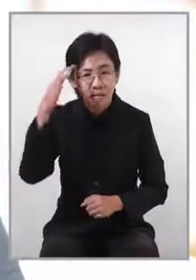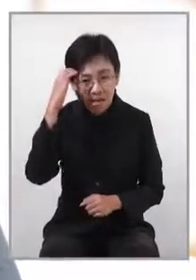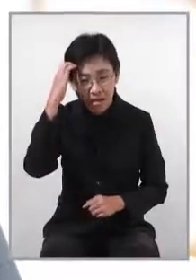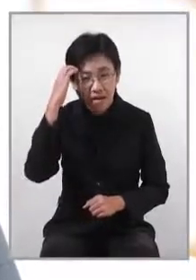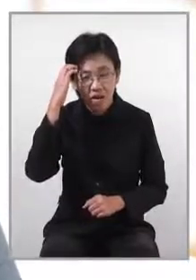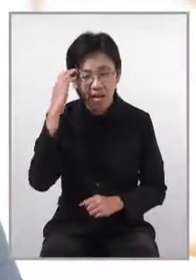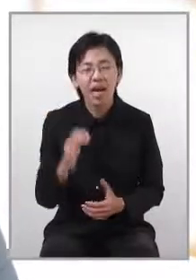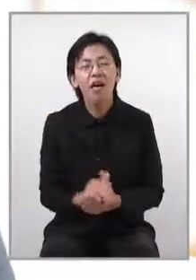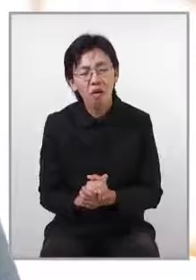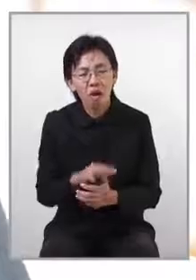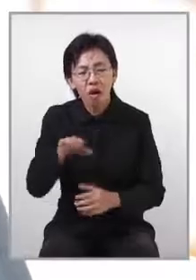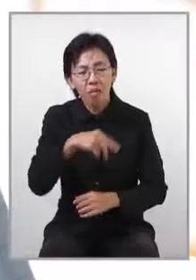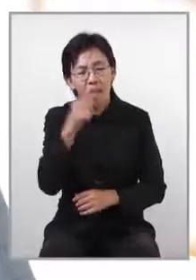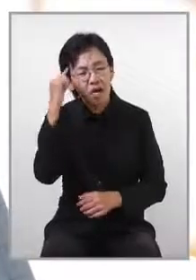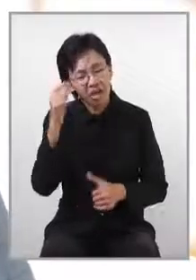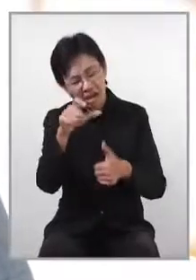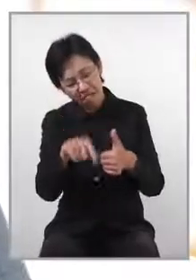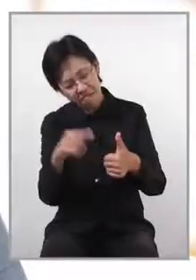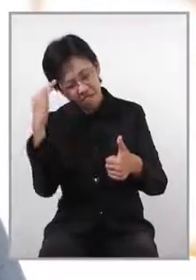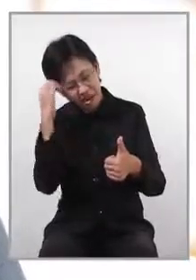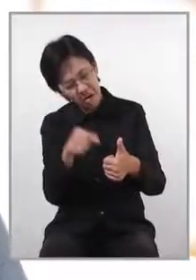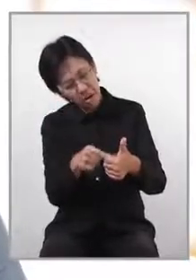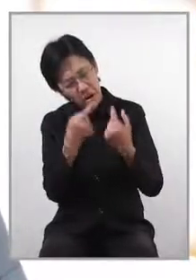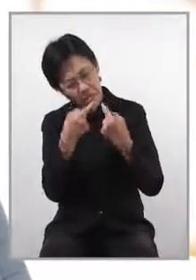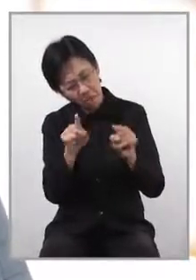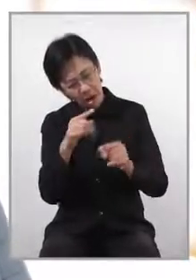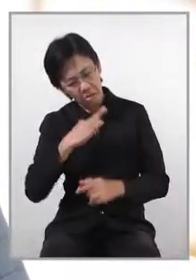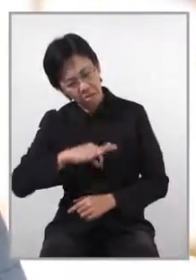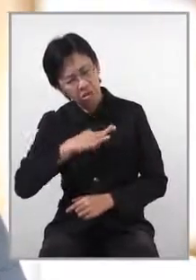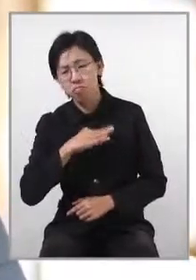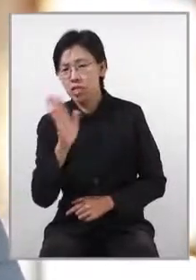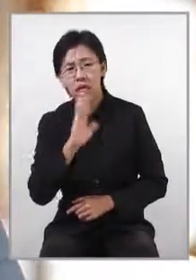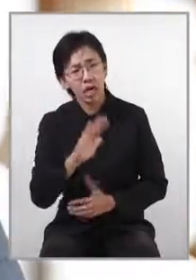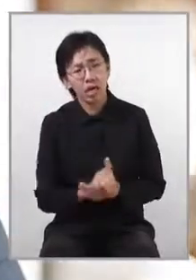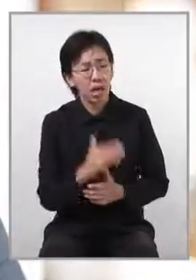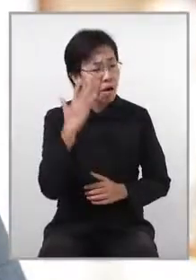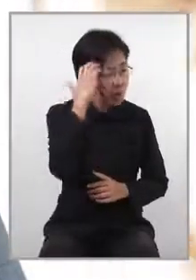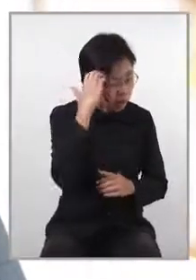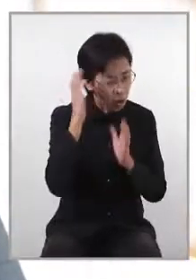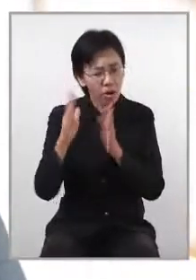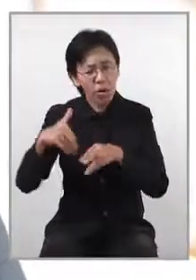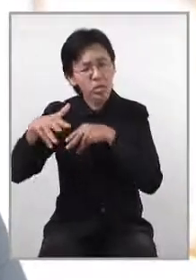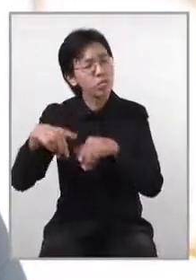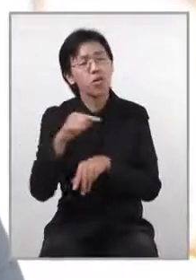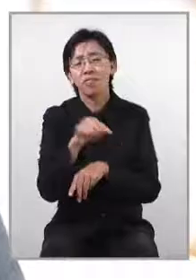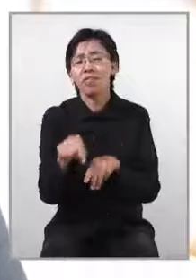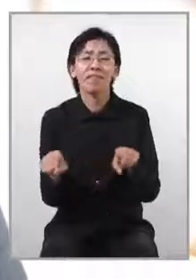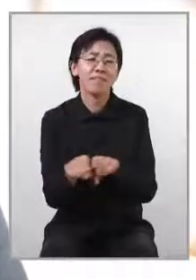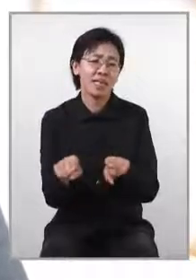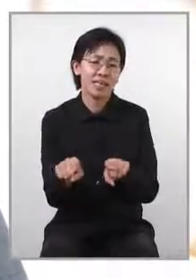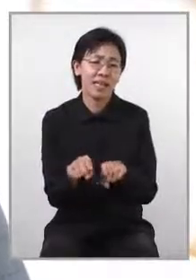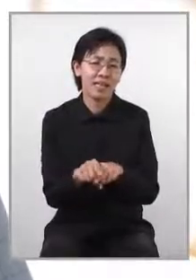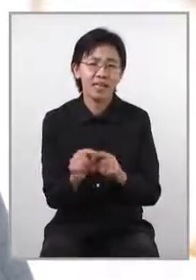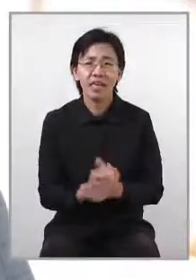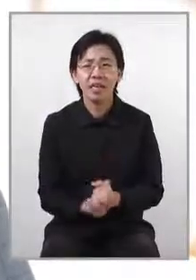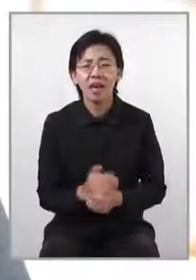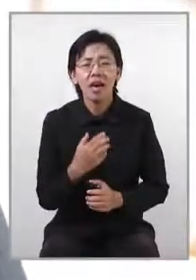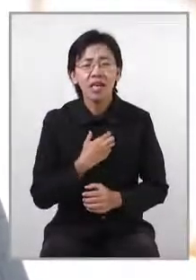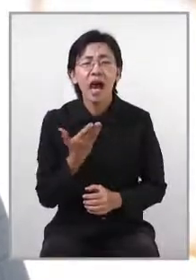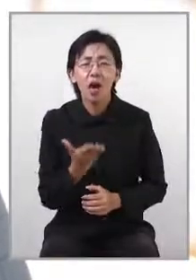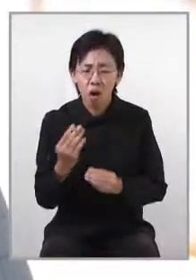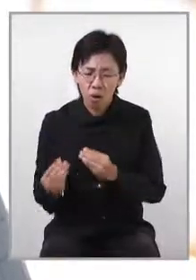ดว่าเขาผิดปกตินะครับเขาเหมือนกับท่านนะครับแล้วผมก็อยากขอพื้นที่